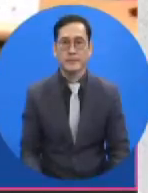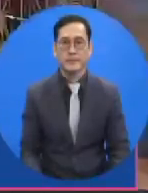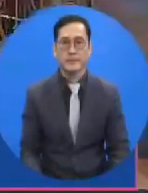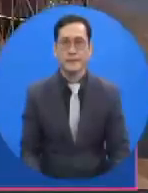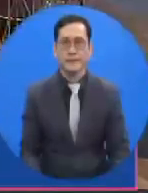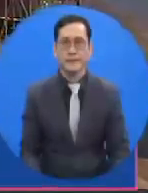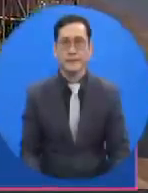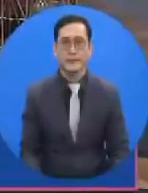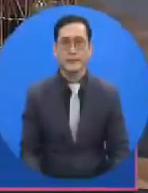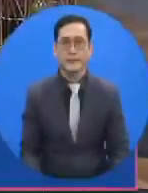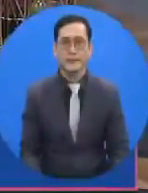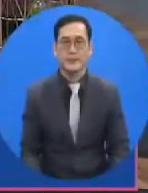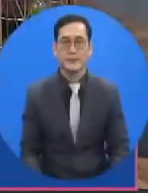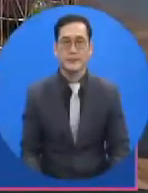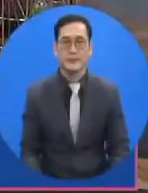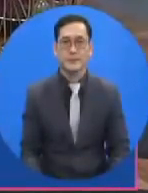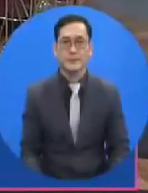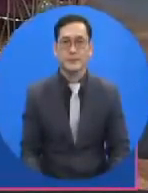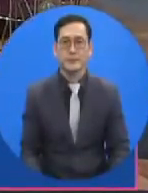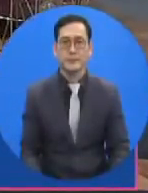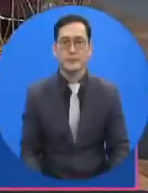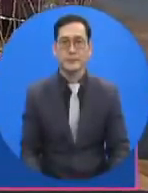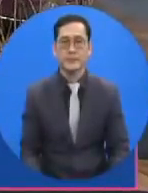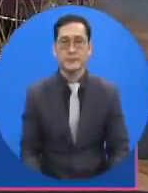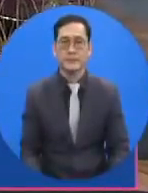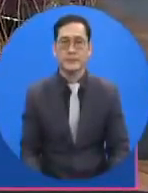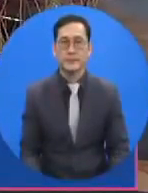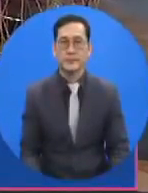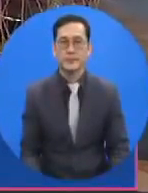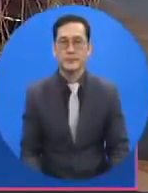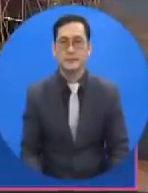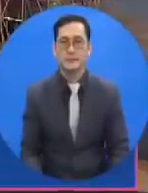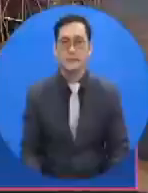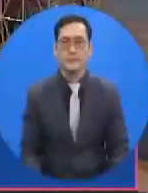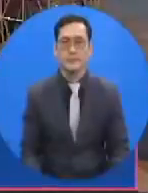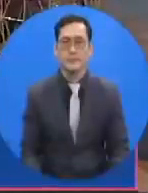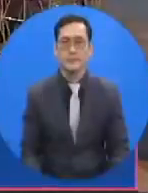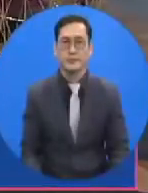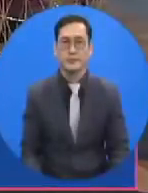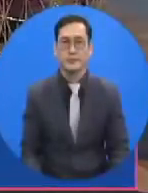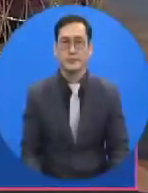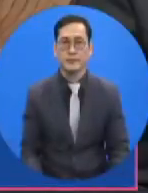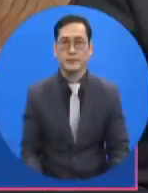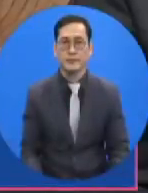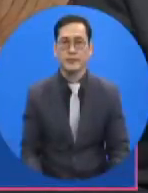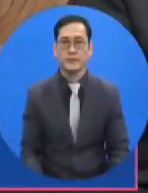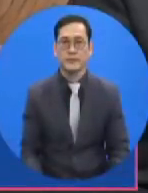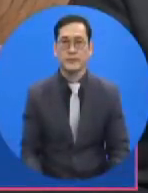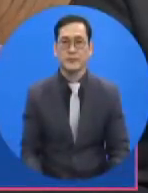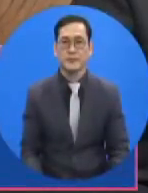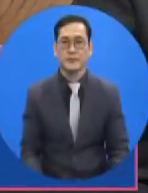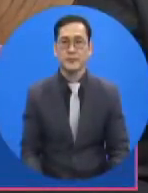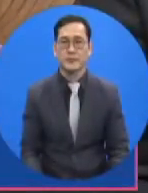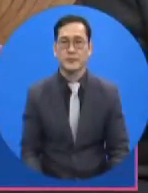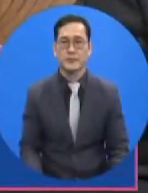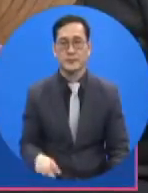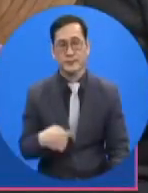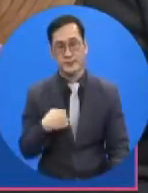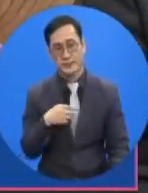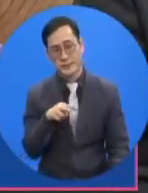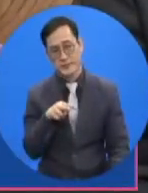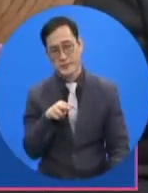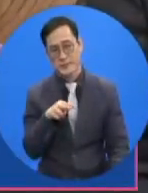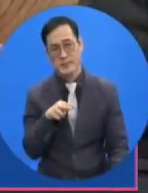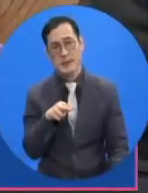그 우리가 본 것이 이제 몇 가지 이제 재밌는 걸 봤어요. 예. 아까 정치 스토킹. 제가 봐도 참